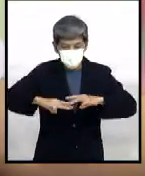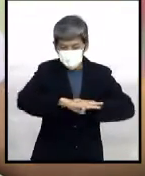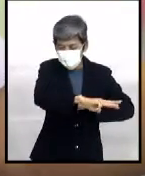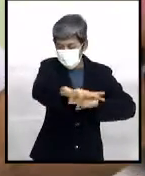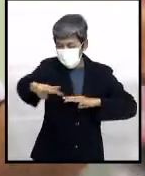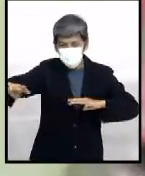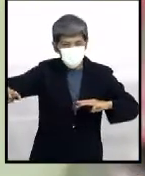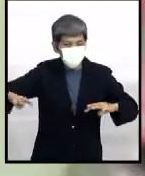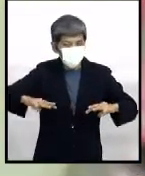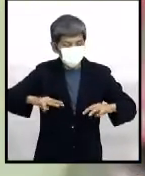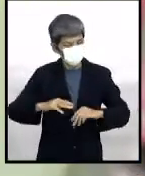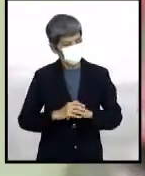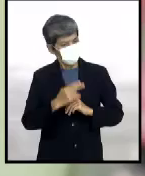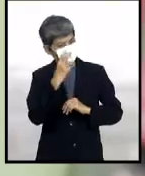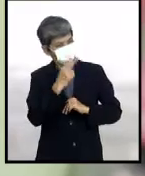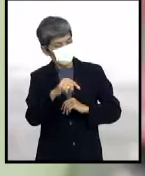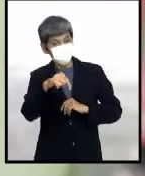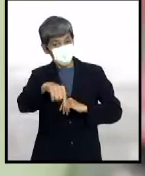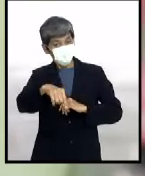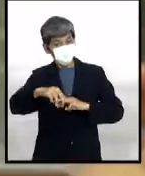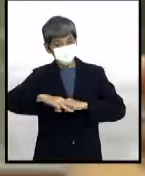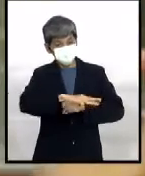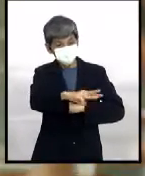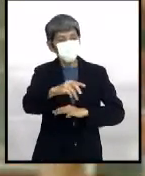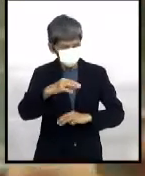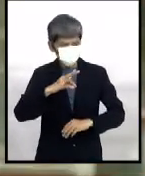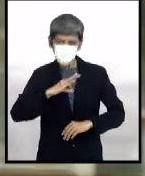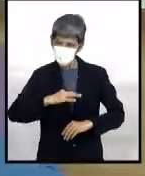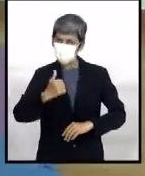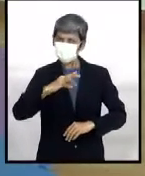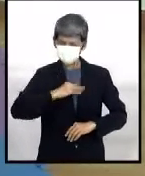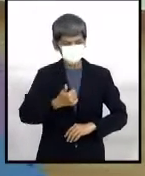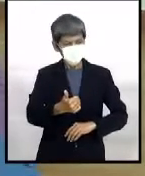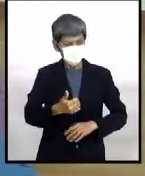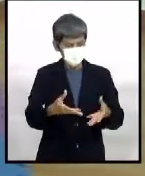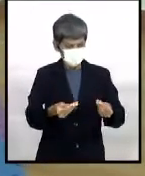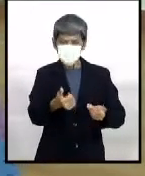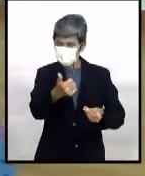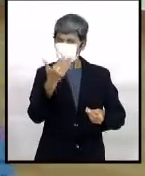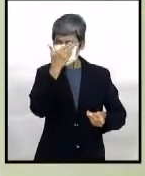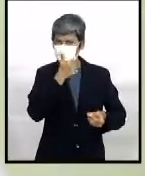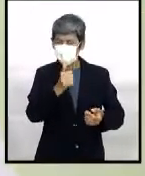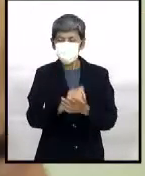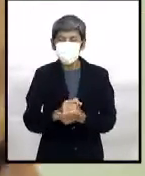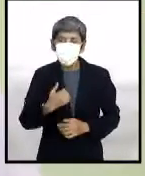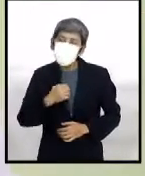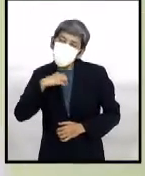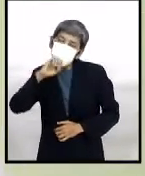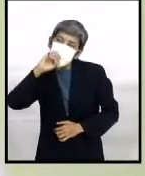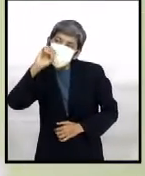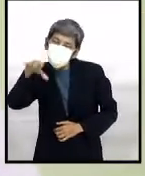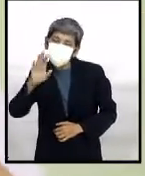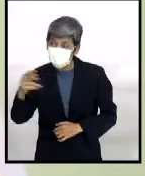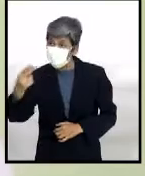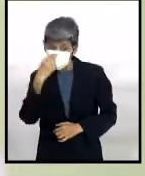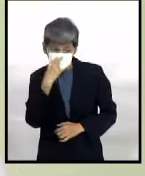กๆเฮ้ยแต่มันรู้สึกว่า ตรงนี้ ถูกชะตากับที่นี้ดีจังเลยนะอะไรเงี้ยวันต่อมาไปสอน